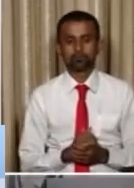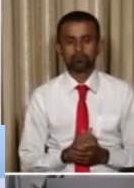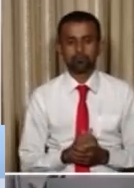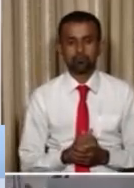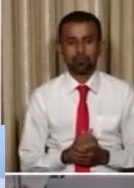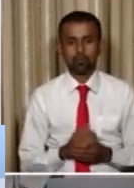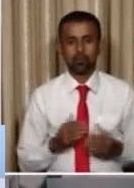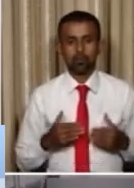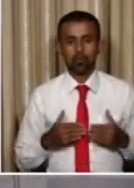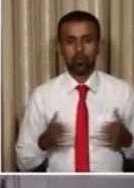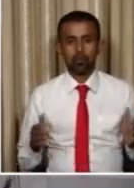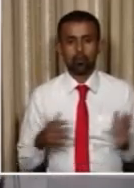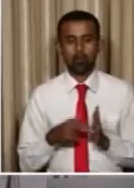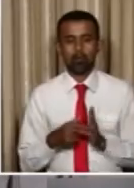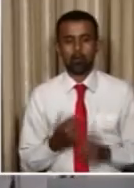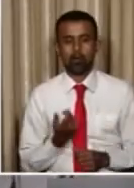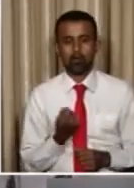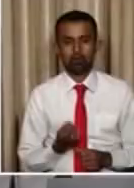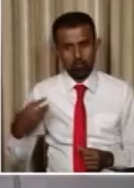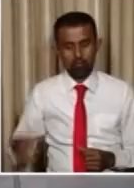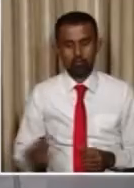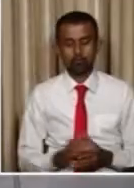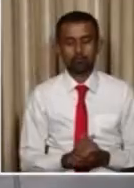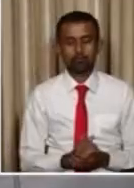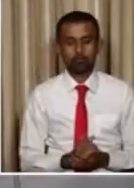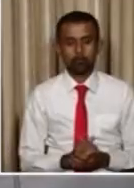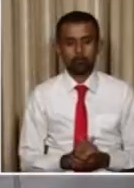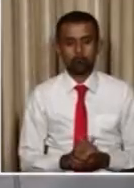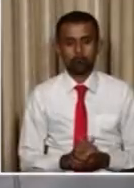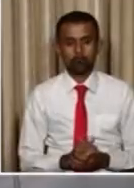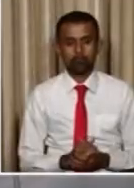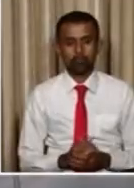තිබ්බ විවෘත ආර්ථික ක්‍රමයේ පිළිබඳ අමතක කරලා ඒක විතරක්